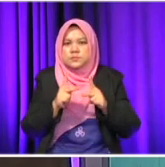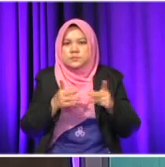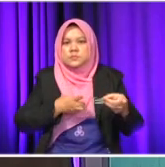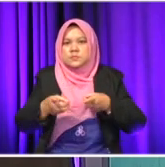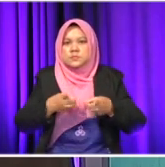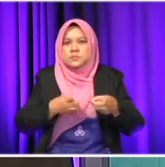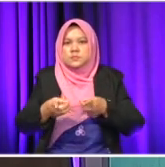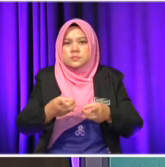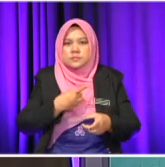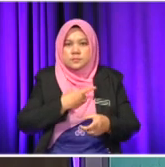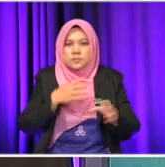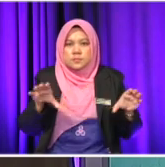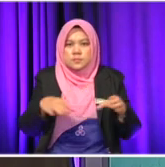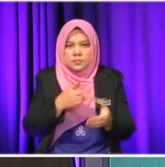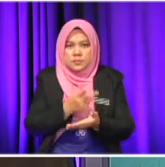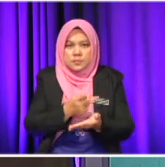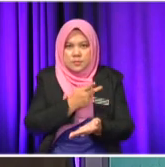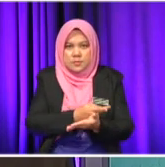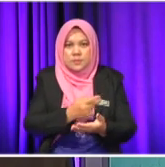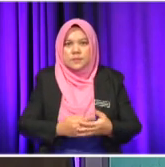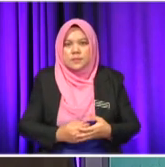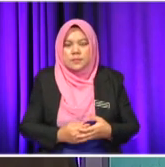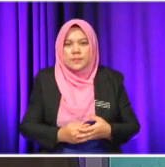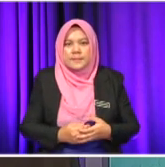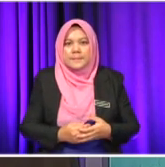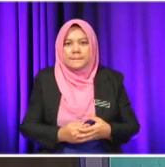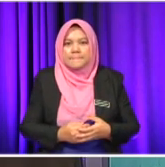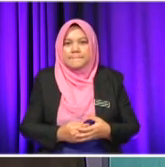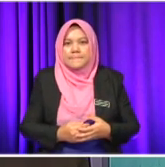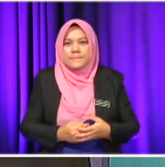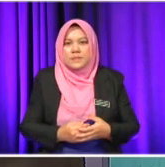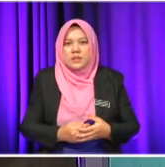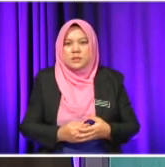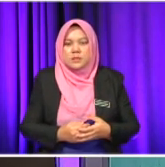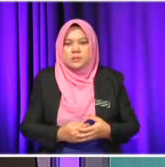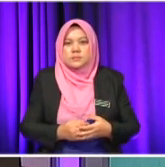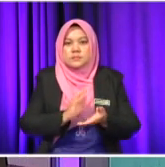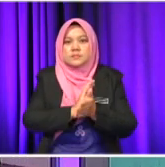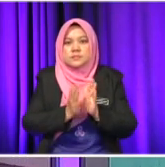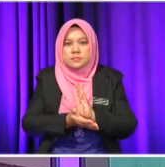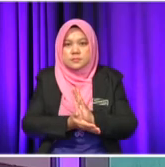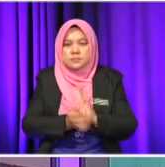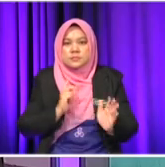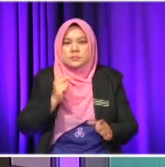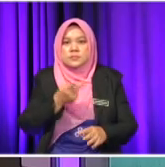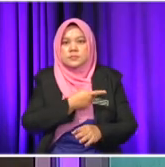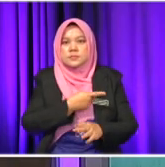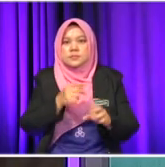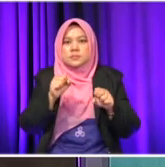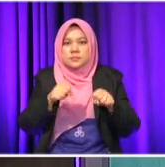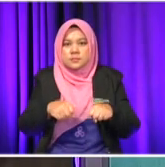murid buat secara di dalam bentuk karangan jadi kita boleh